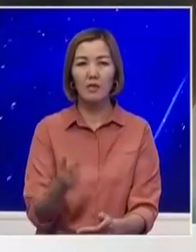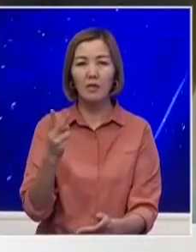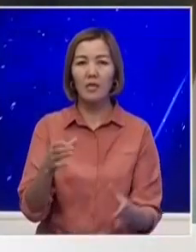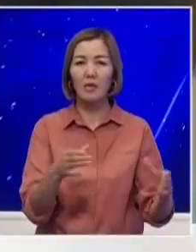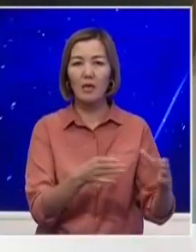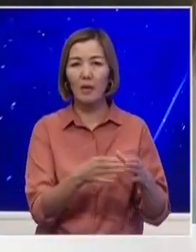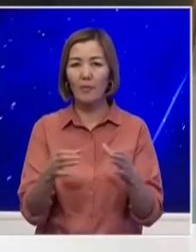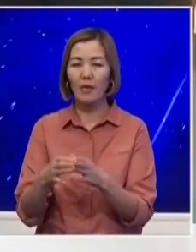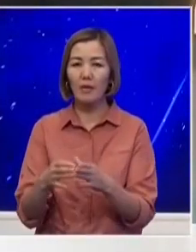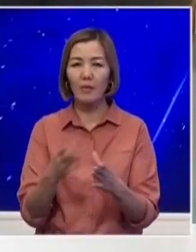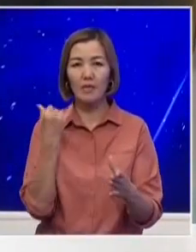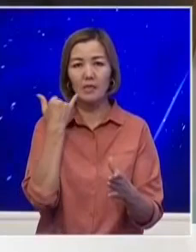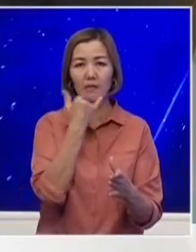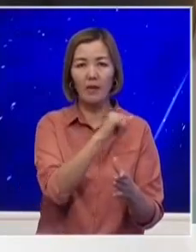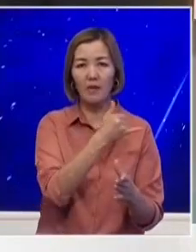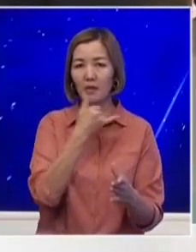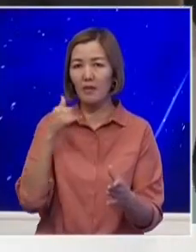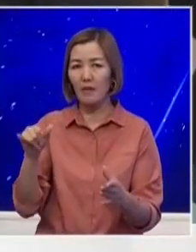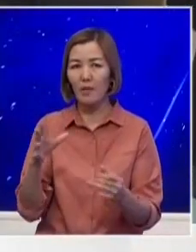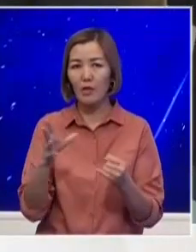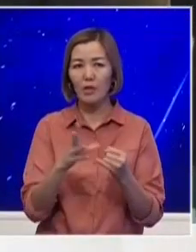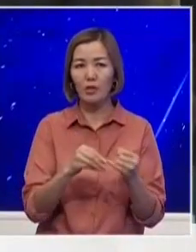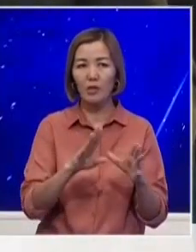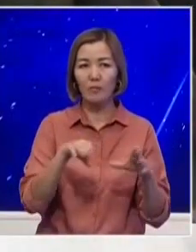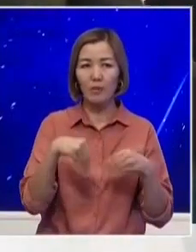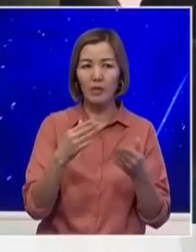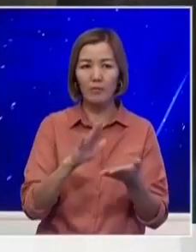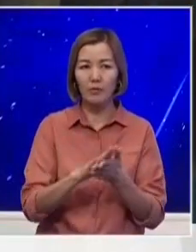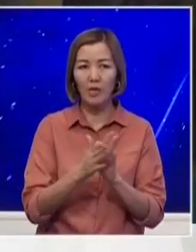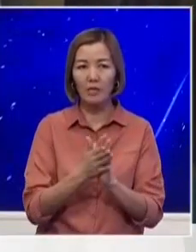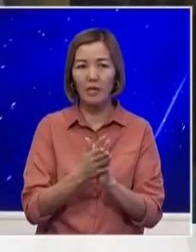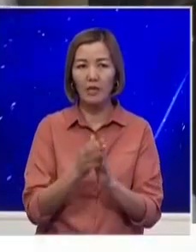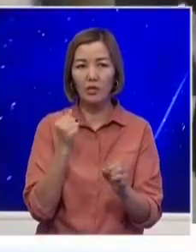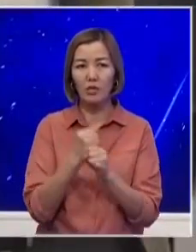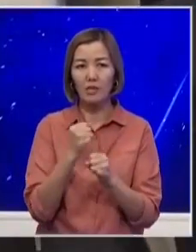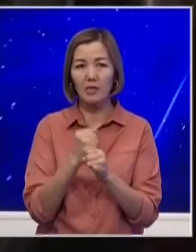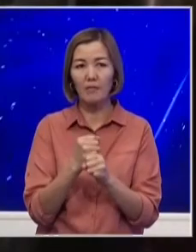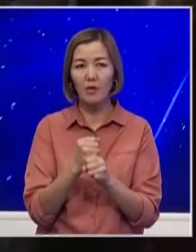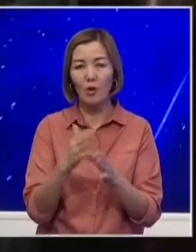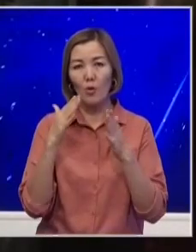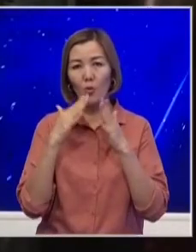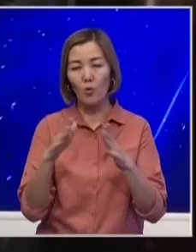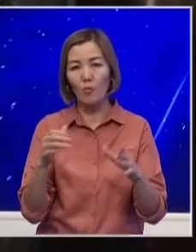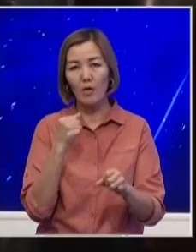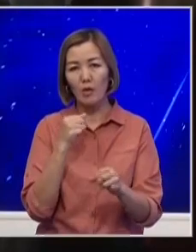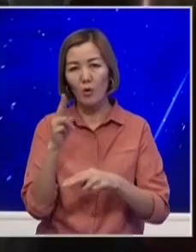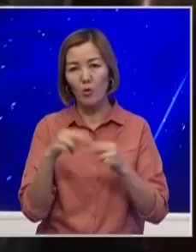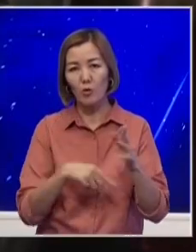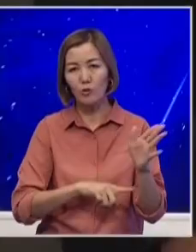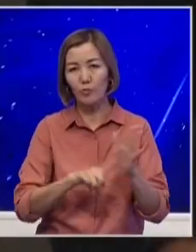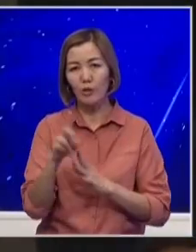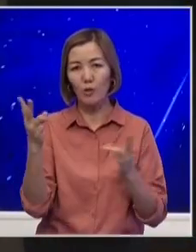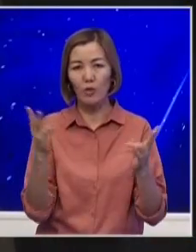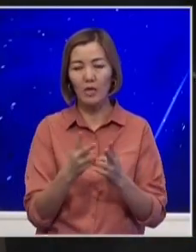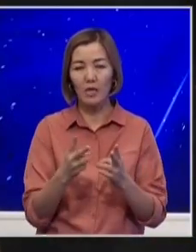Хабарласып, оқысыны шақырып, жер беріп, жағдайдың бәрін жасап, мені лентасын киюге шақырды. Өз